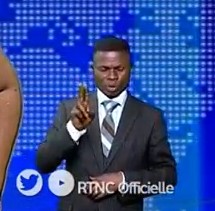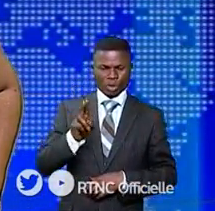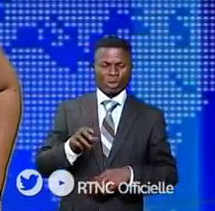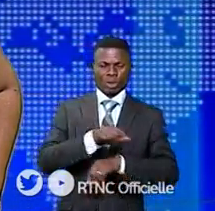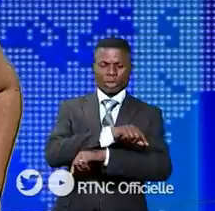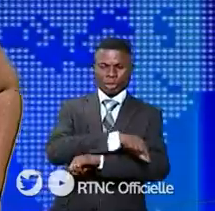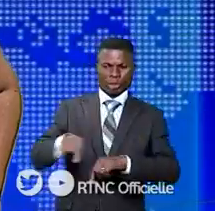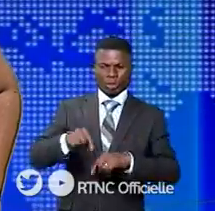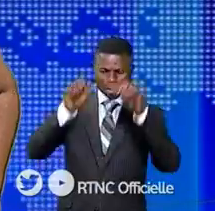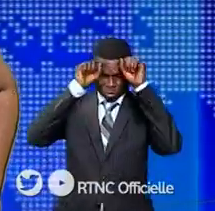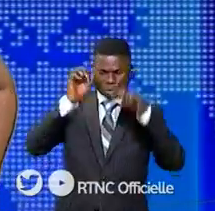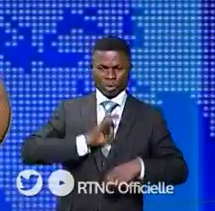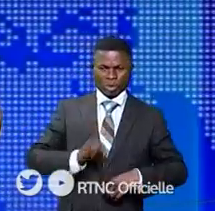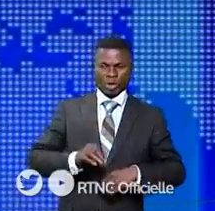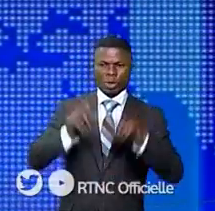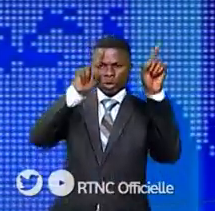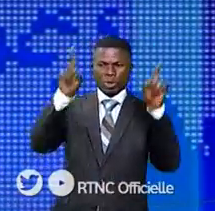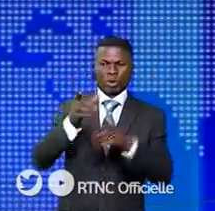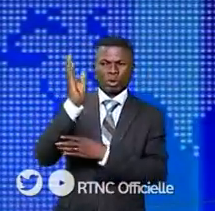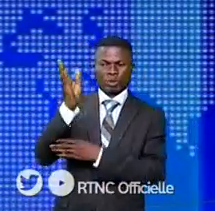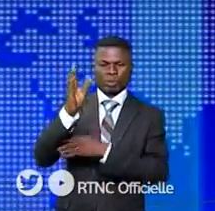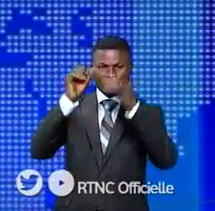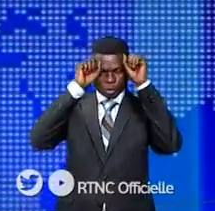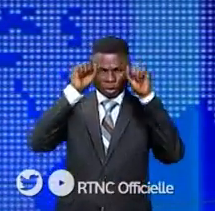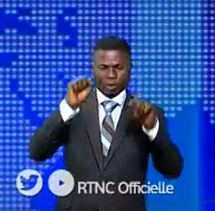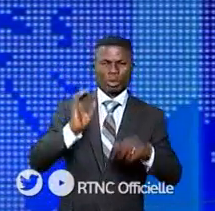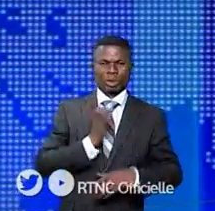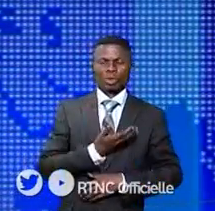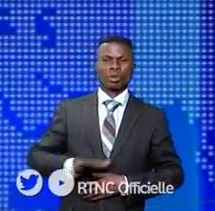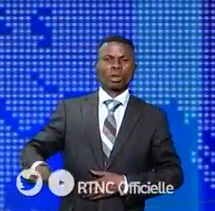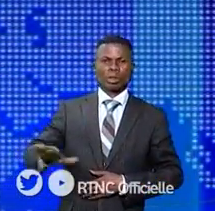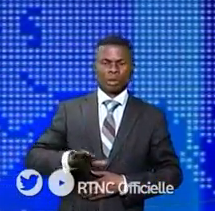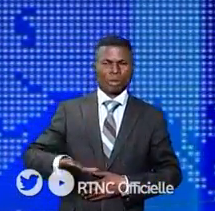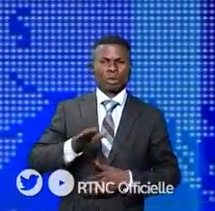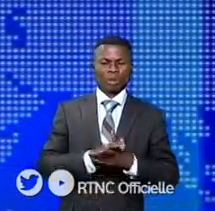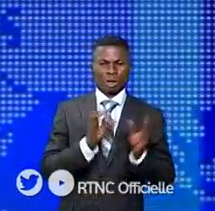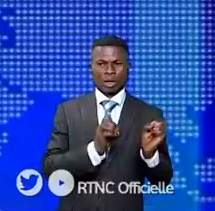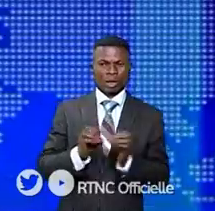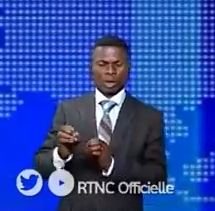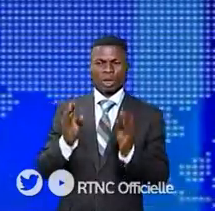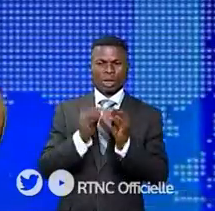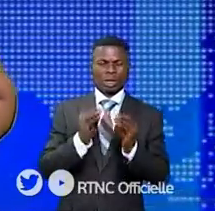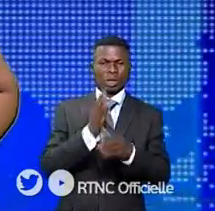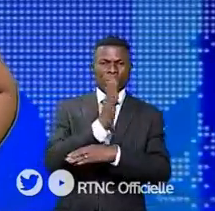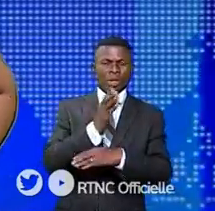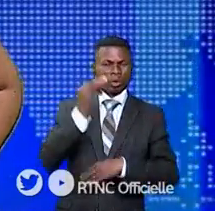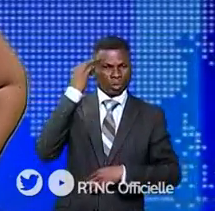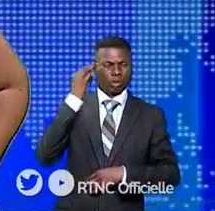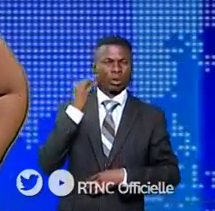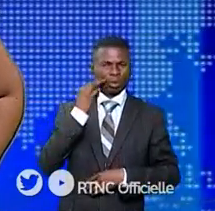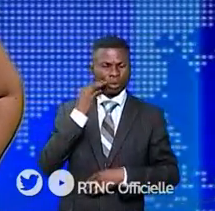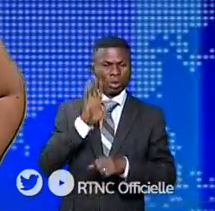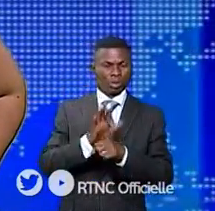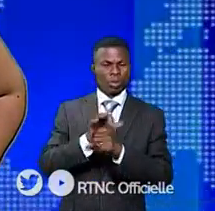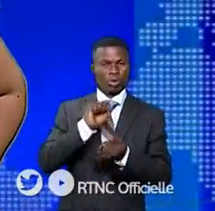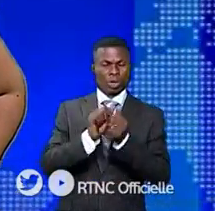l'Union africaine. Par visioconférence, le chef de l'État, Félix-Antoine Tshisekedi Tshilombo, a présidé la réunion du Conseil des ministres. Plusieurs